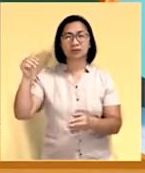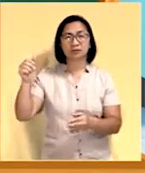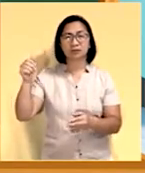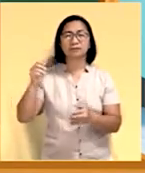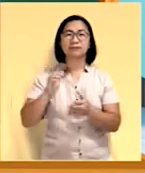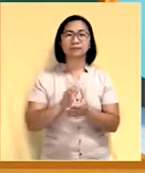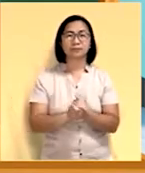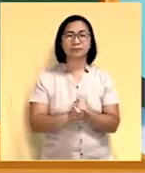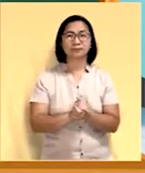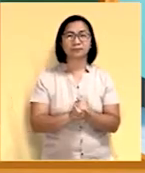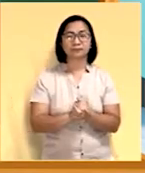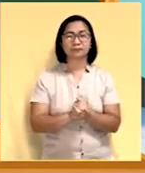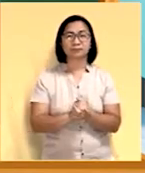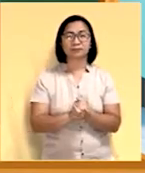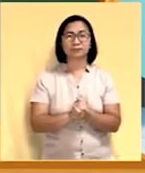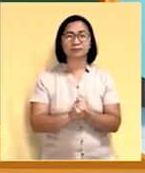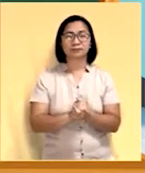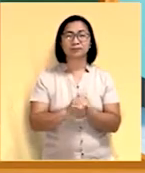1,110.